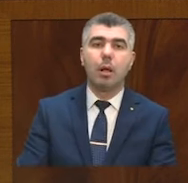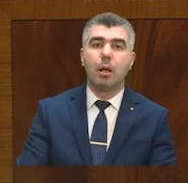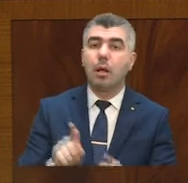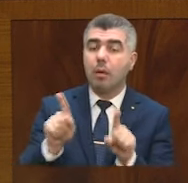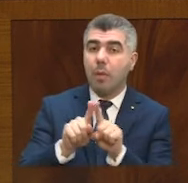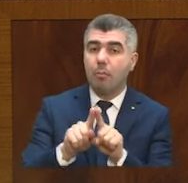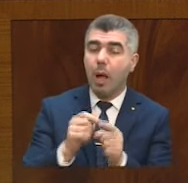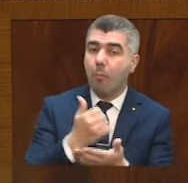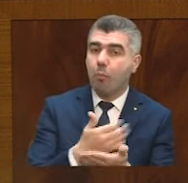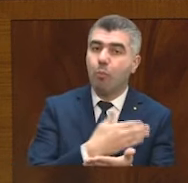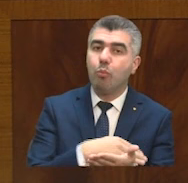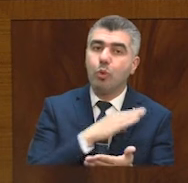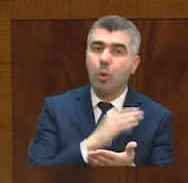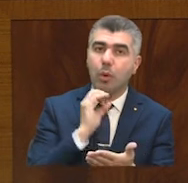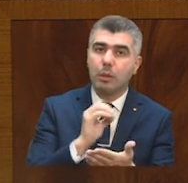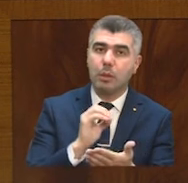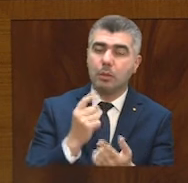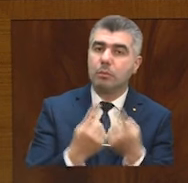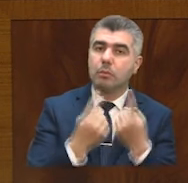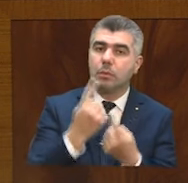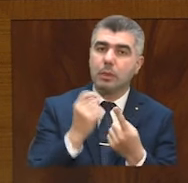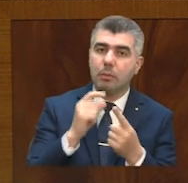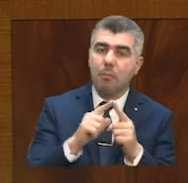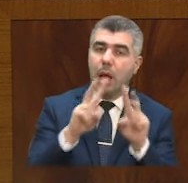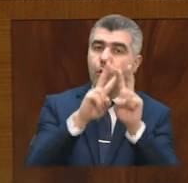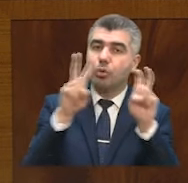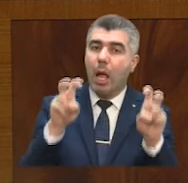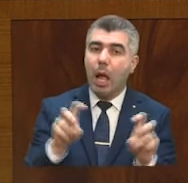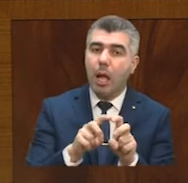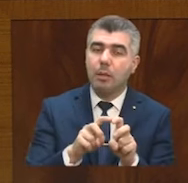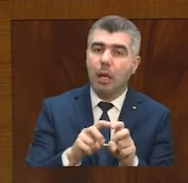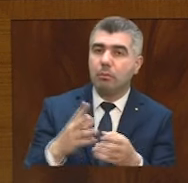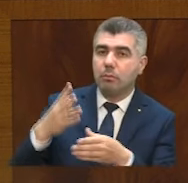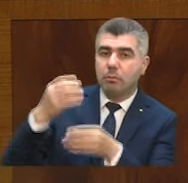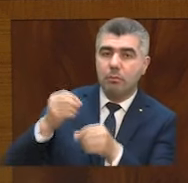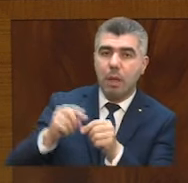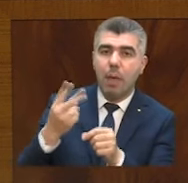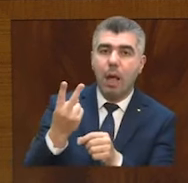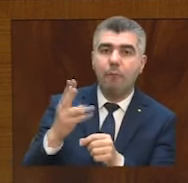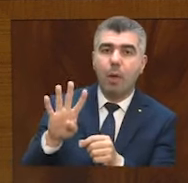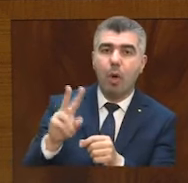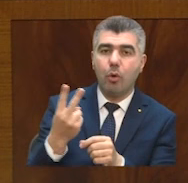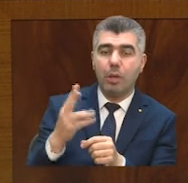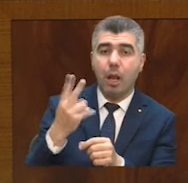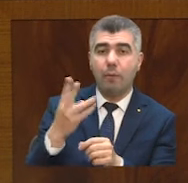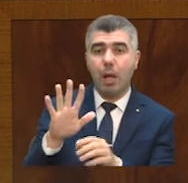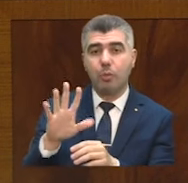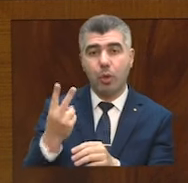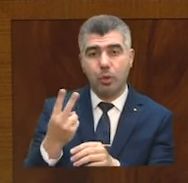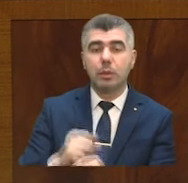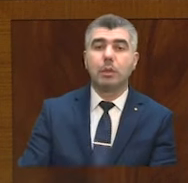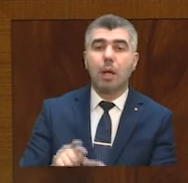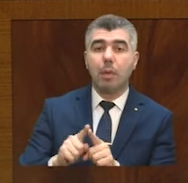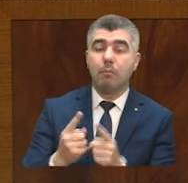كامل المسؤوليه على الرداء ديال الشواهد العلميه اللي غادي تجي في 2024 و 2025 وي غادي تبقى